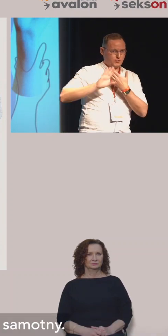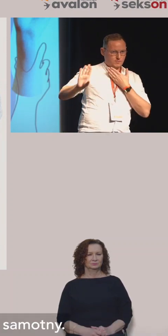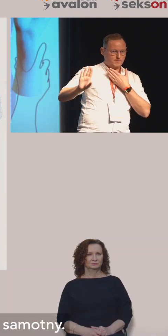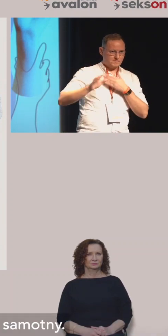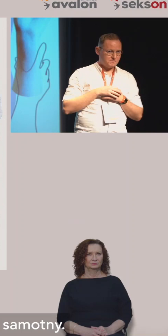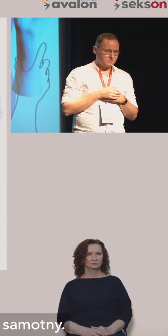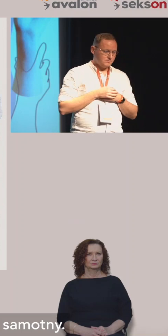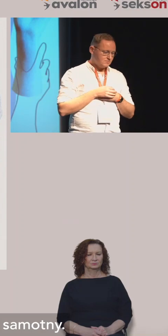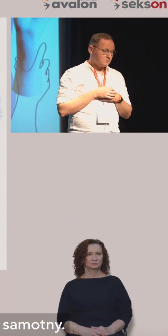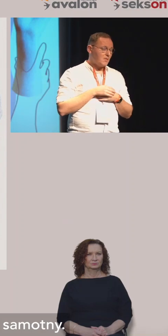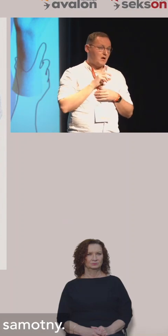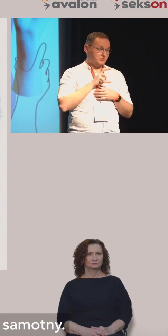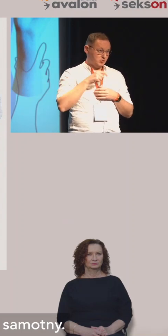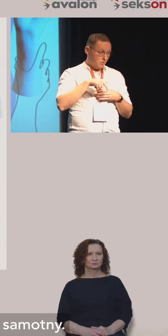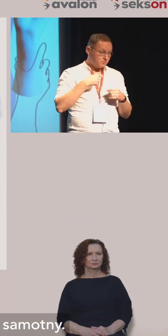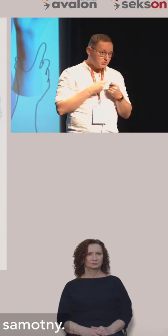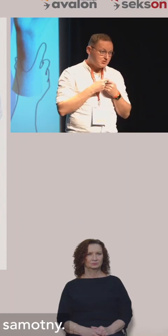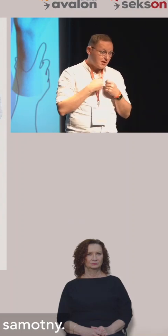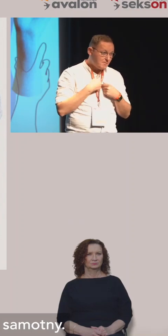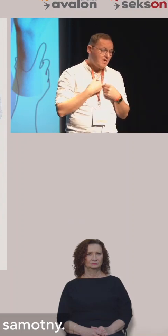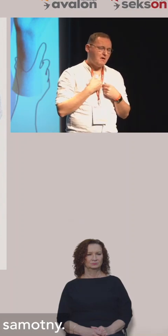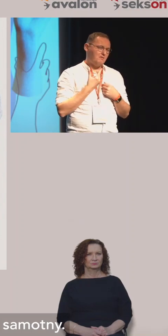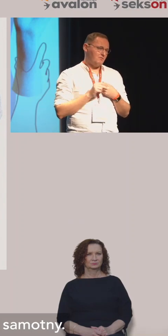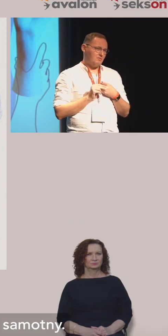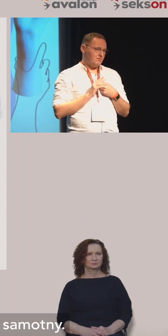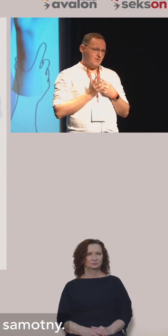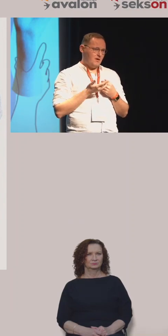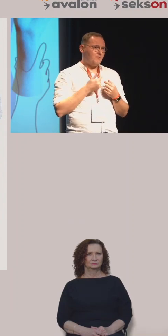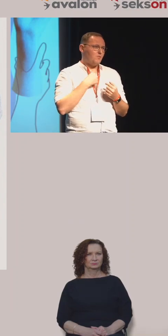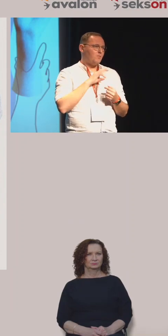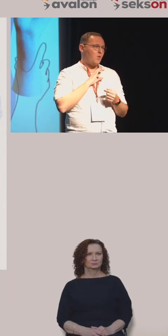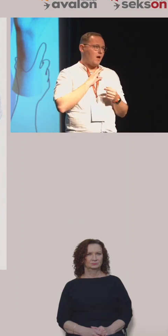Mamy naprawdę super kontakt, ale czasami czuję się właśnie samotny.